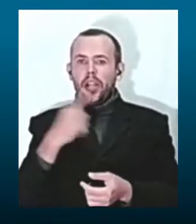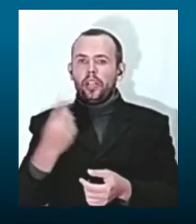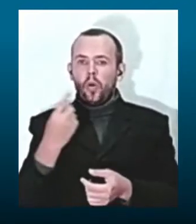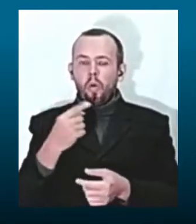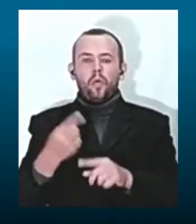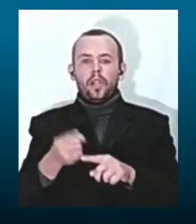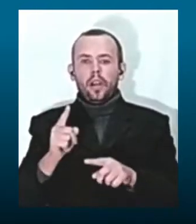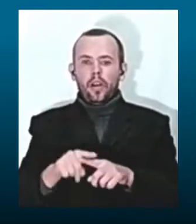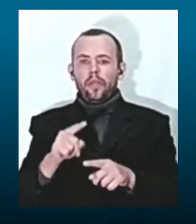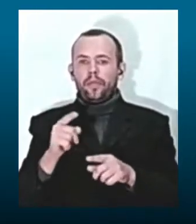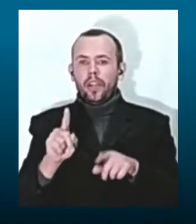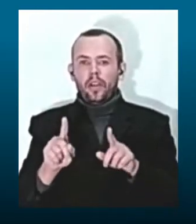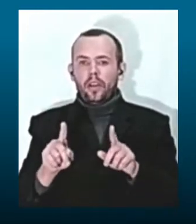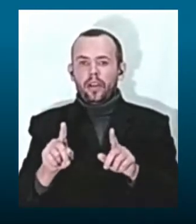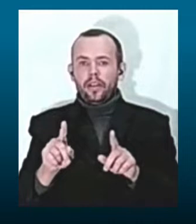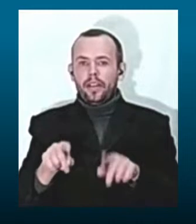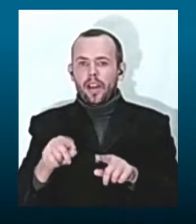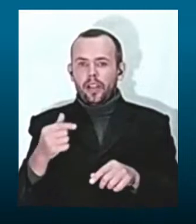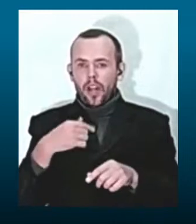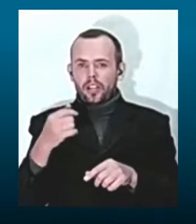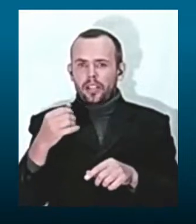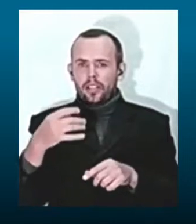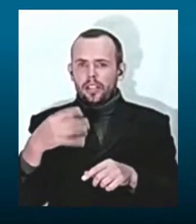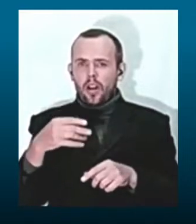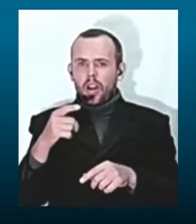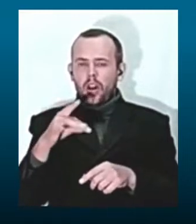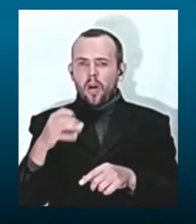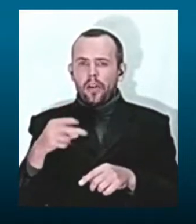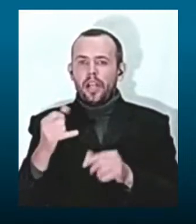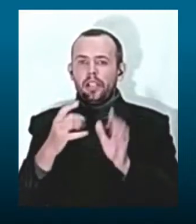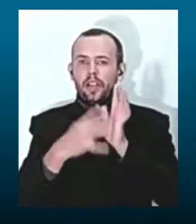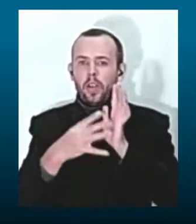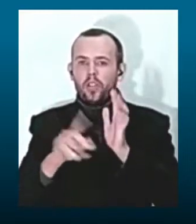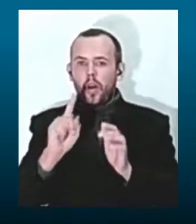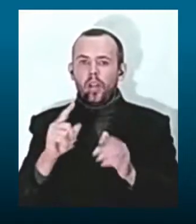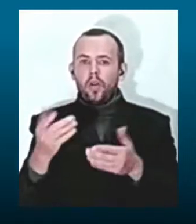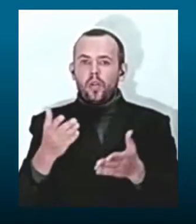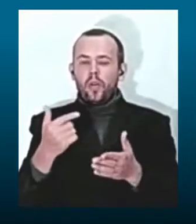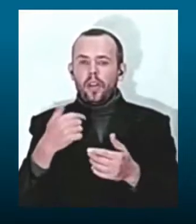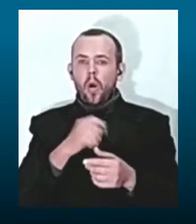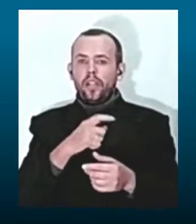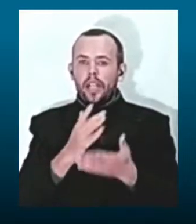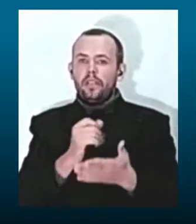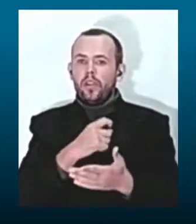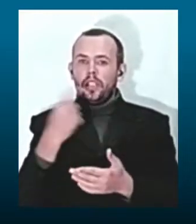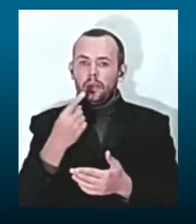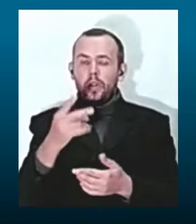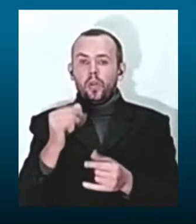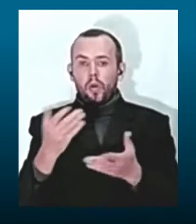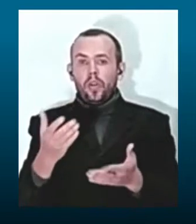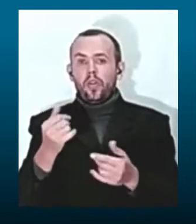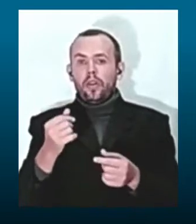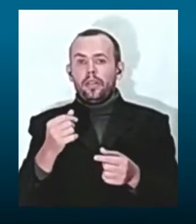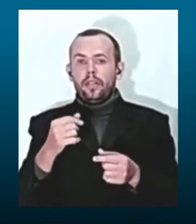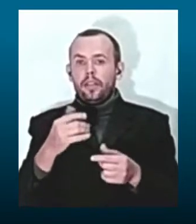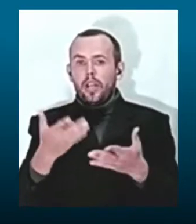40 громад из 91, которые есть в Одесской области. Ну, редко, скажем честно, в наших